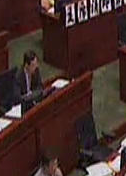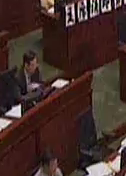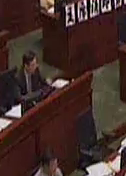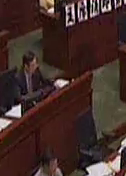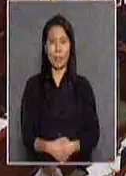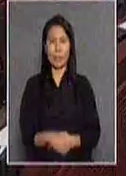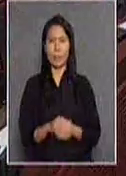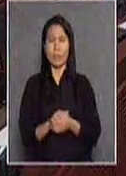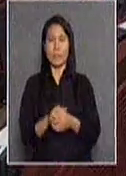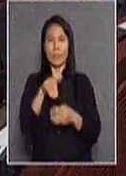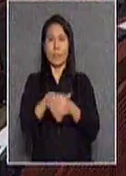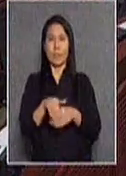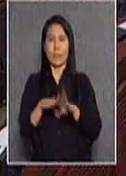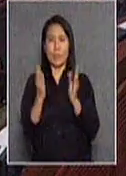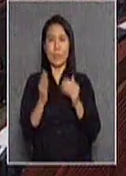開始表決。